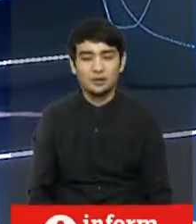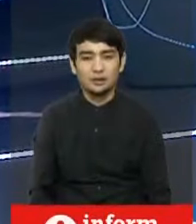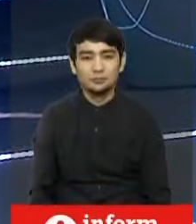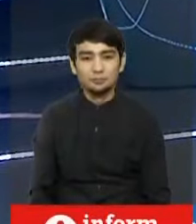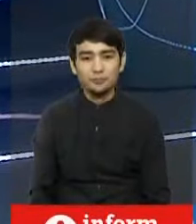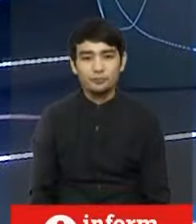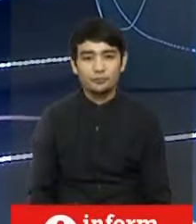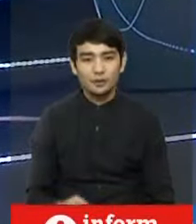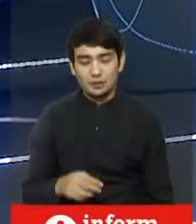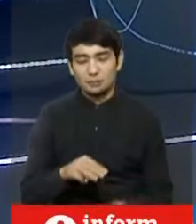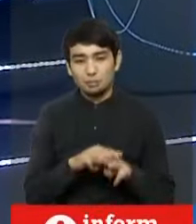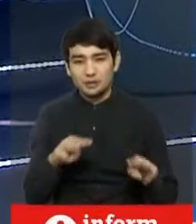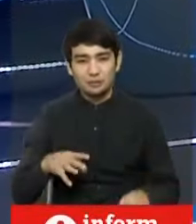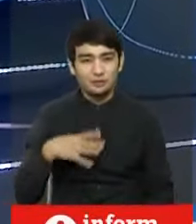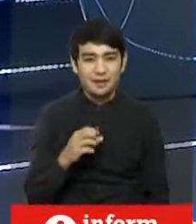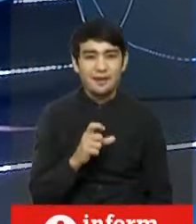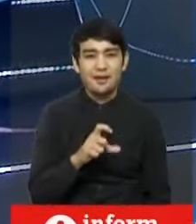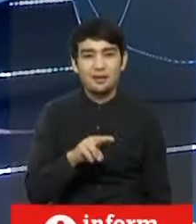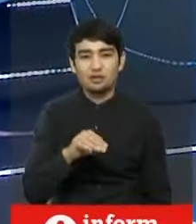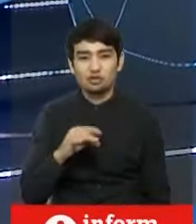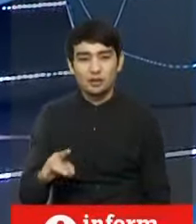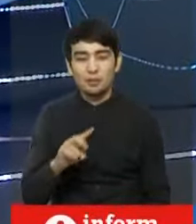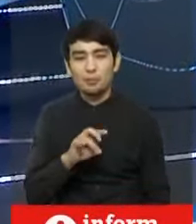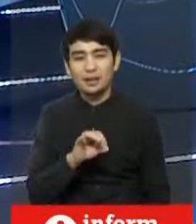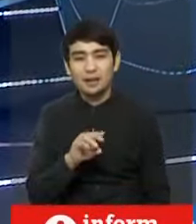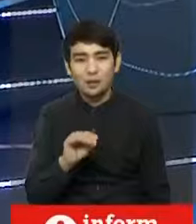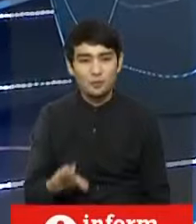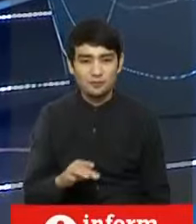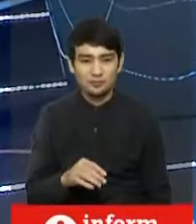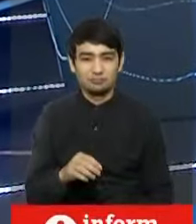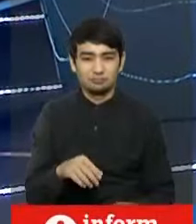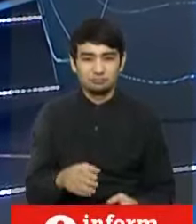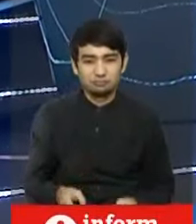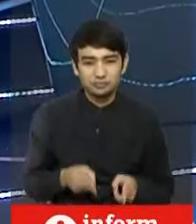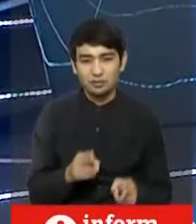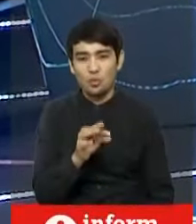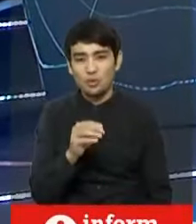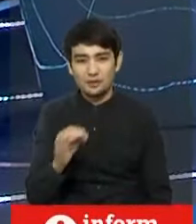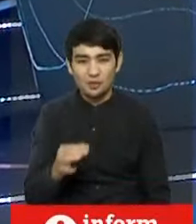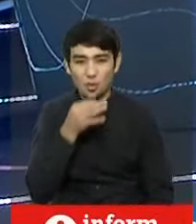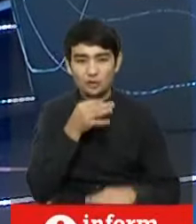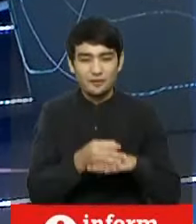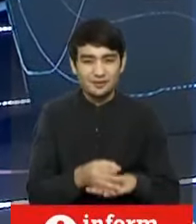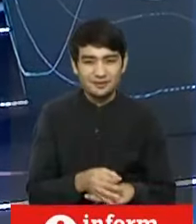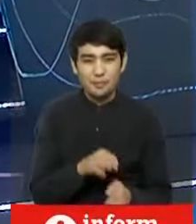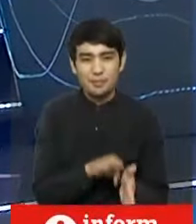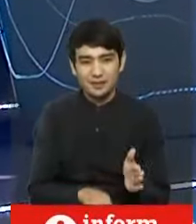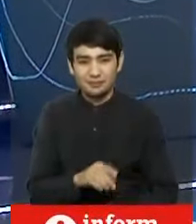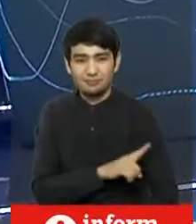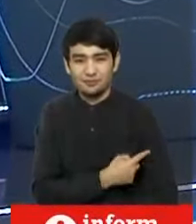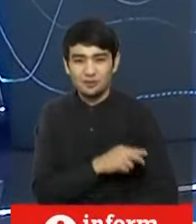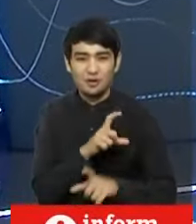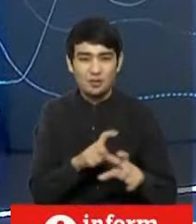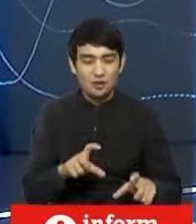экс-министр здравоохранения елжан биртанов предложил убрать из уголовного кодекса статью об ответственности для медработников в случае